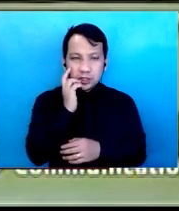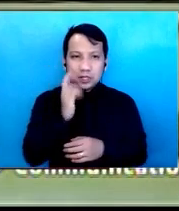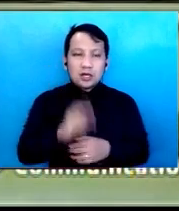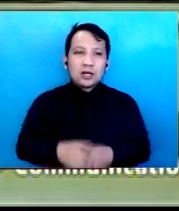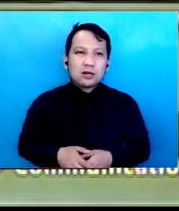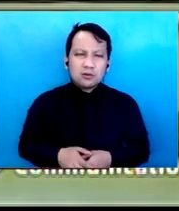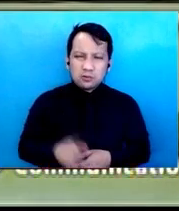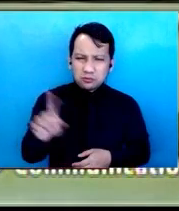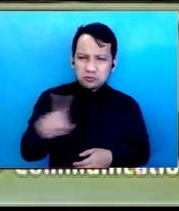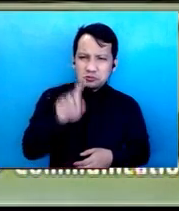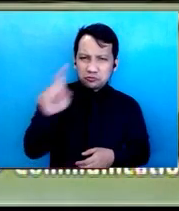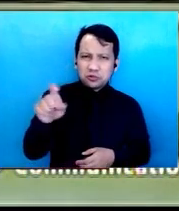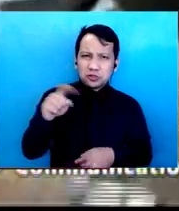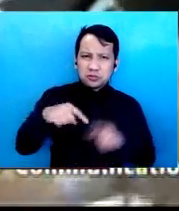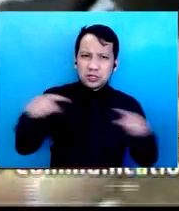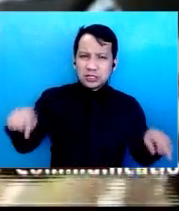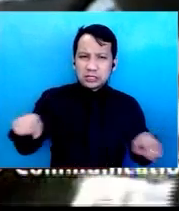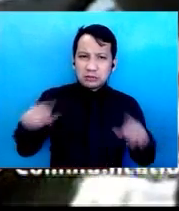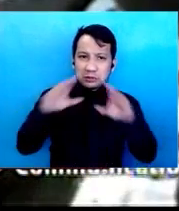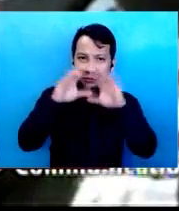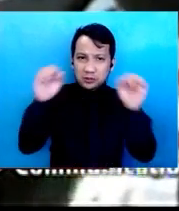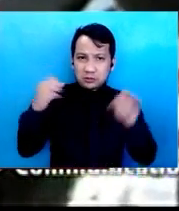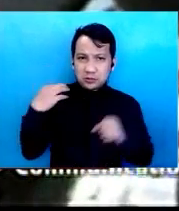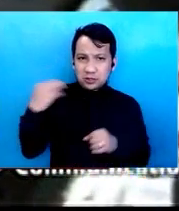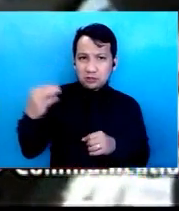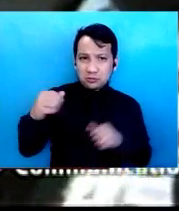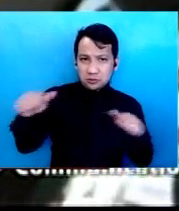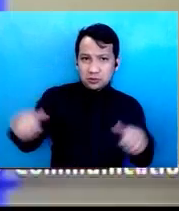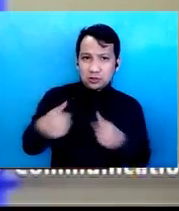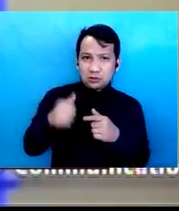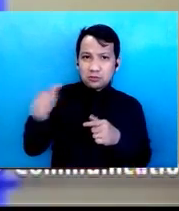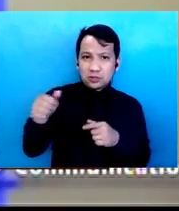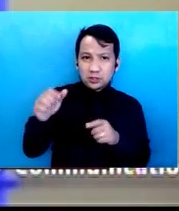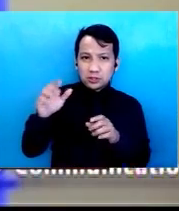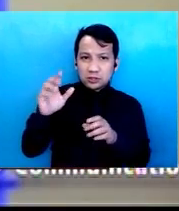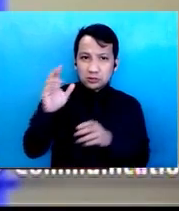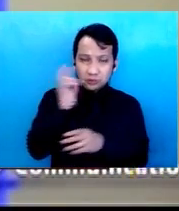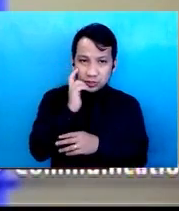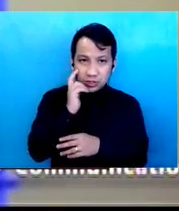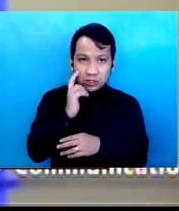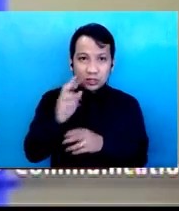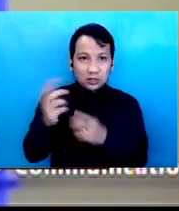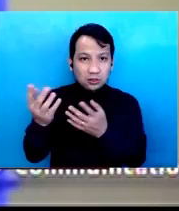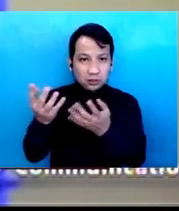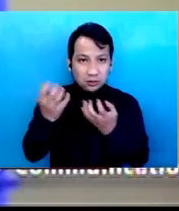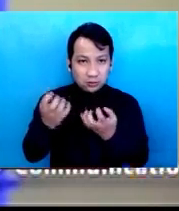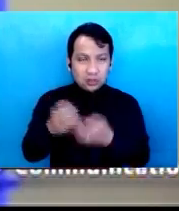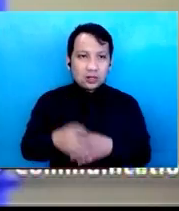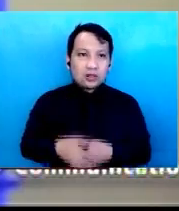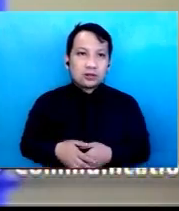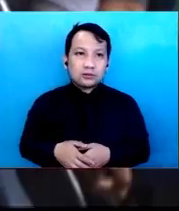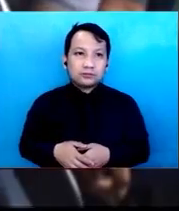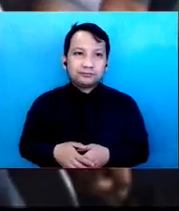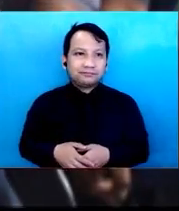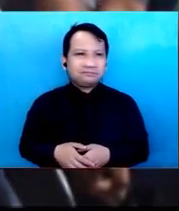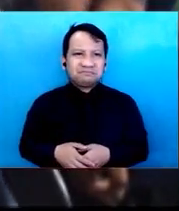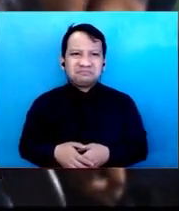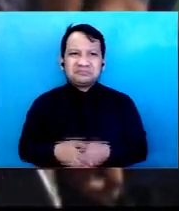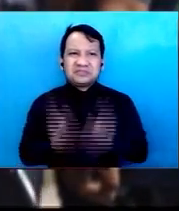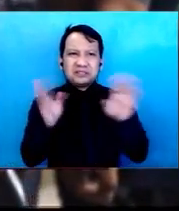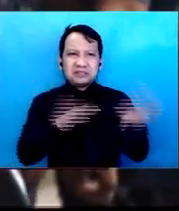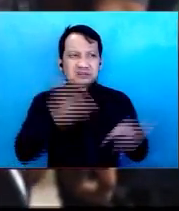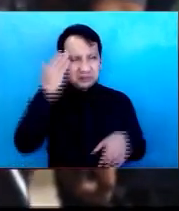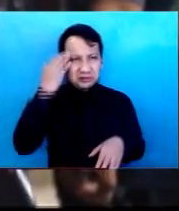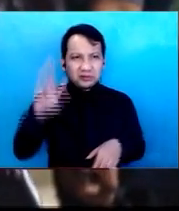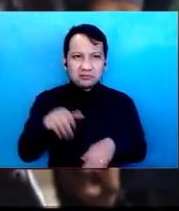Natanong din ng iba pang presidential aspirant sa akusasyon ni Duterte. Ang mga sagot nila... Hindi ko alam eh. I cannot